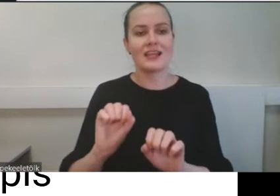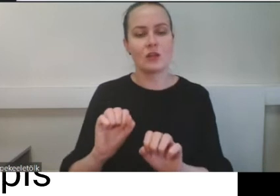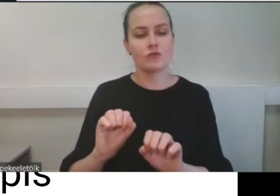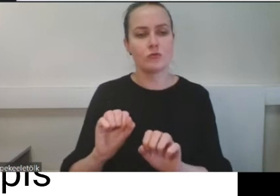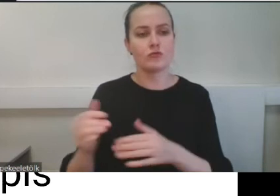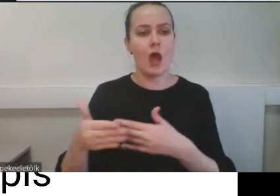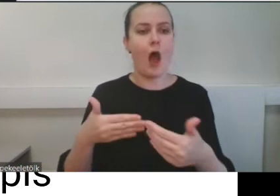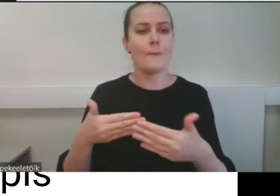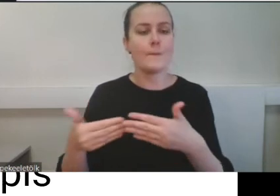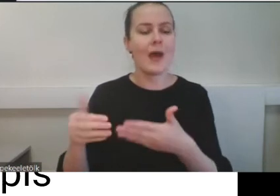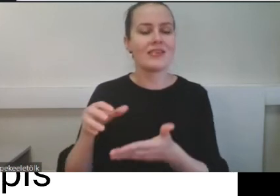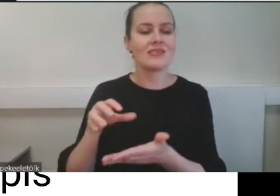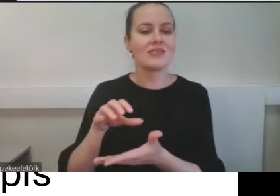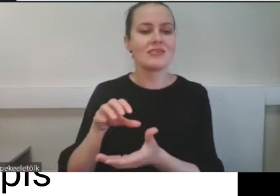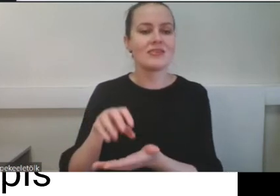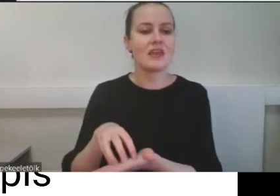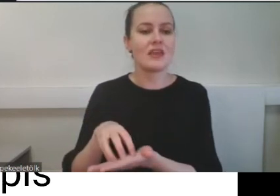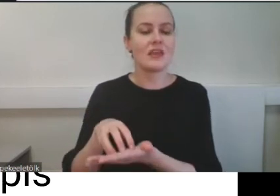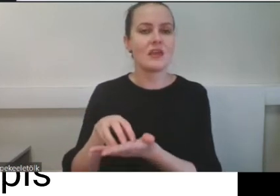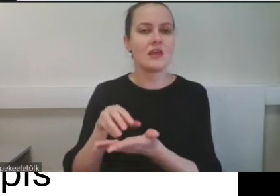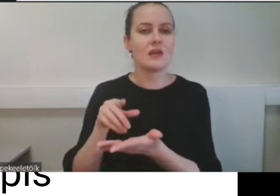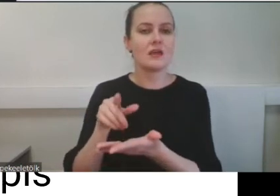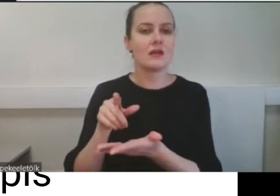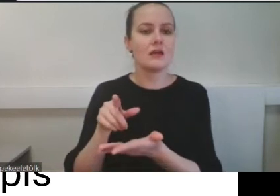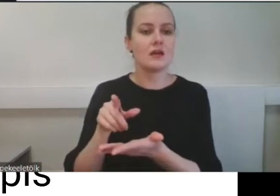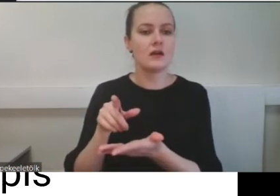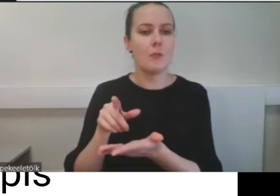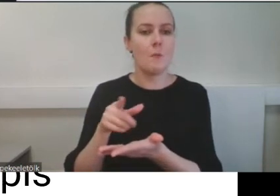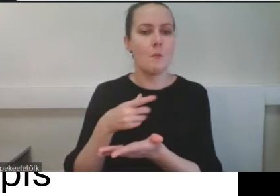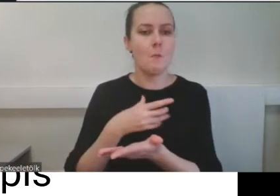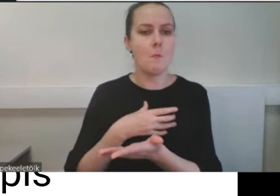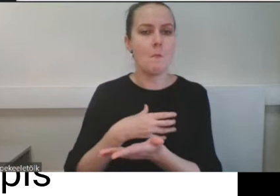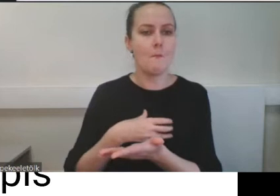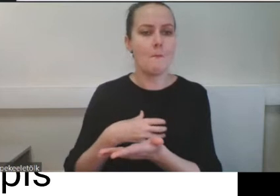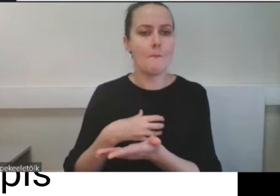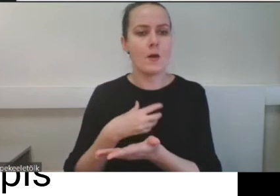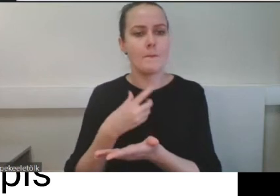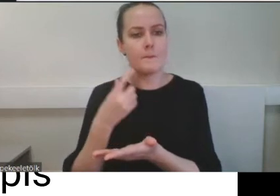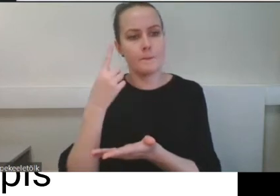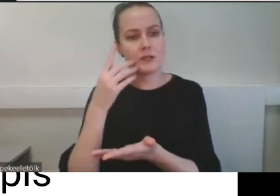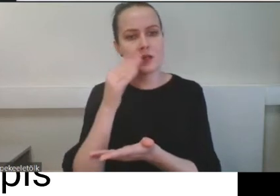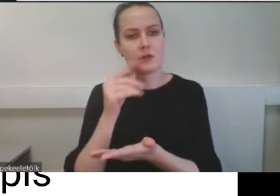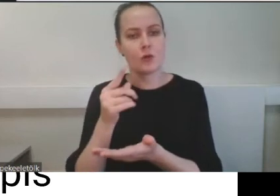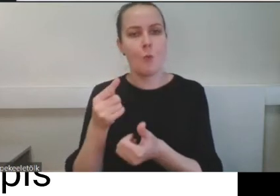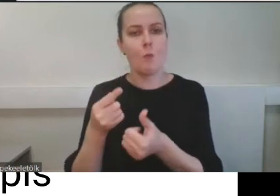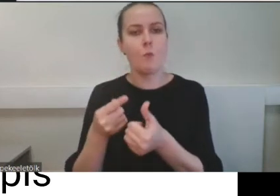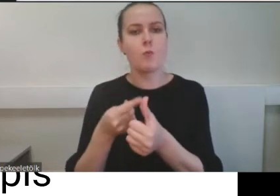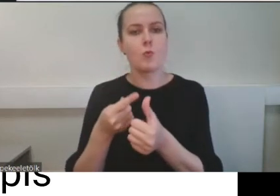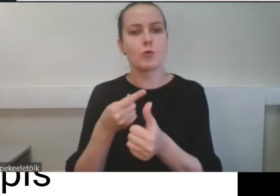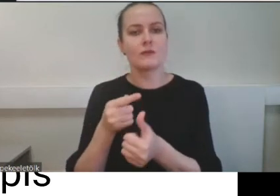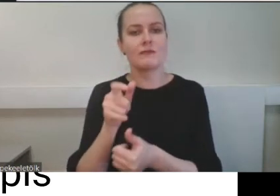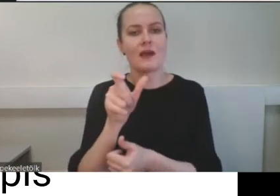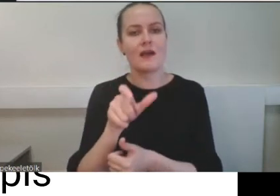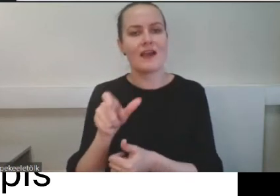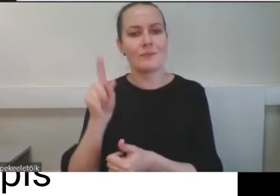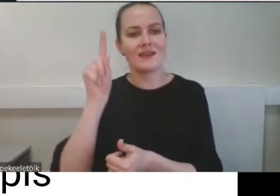hiljem, et on kasutatud ka vaekurlus minevikus, mida täna päeval ei kasutata, aga lihtsalt kui kellelegi kuskilt, et